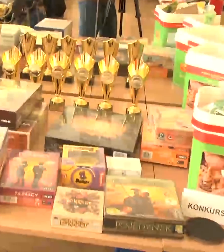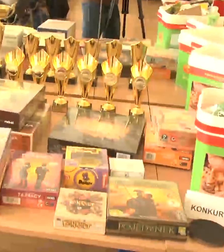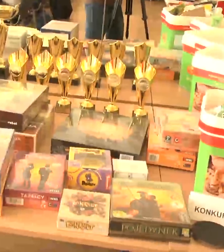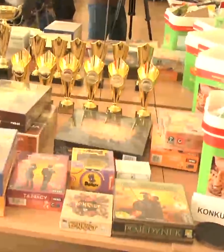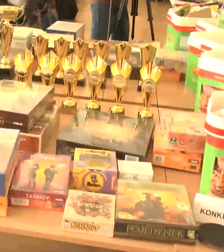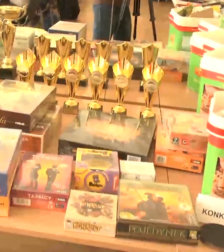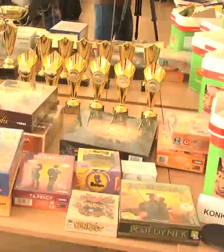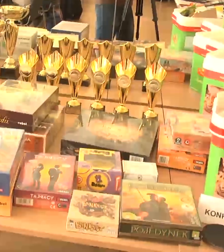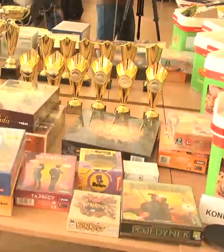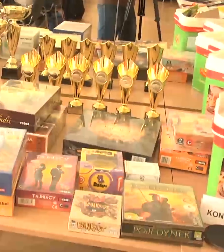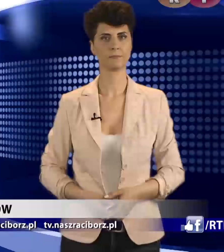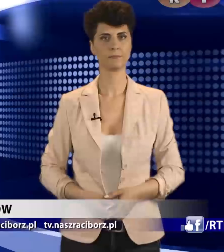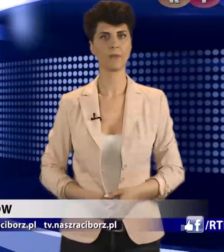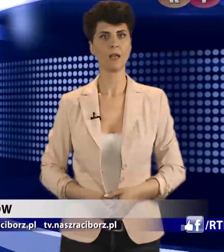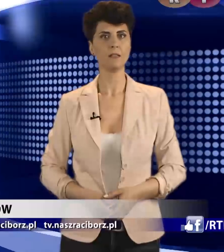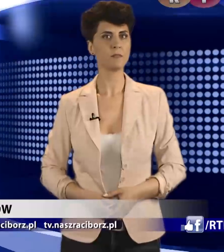Raciborzanina.